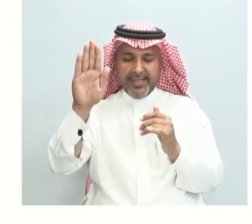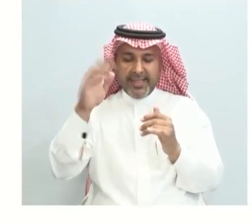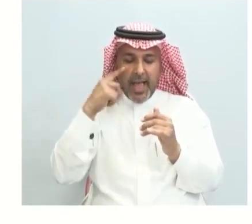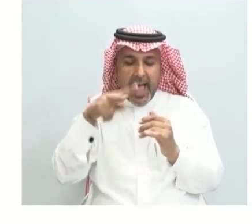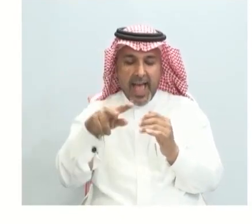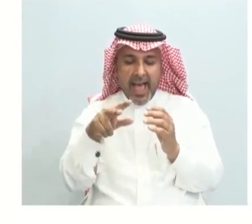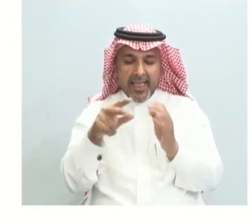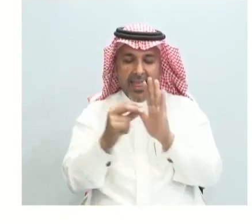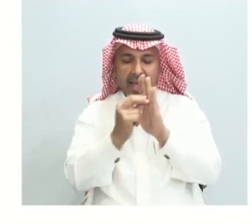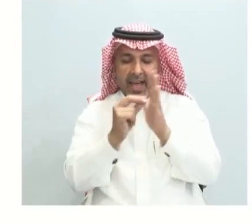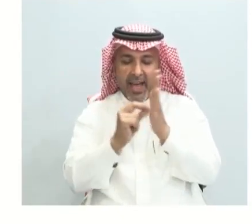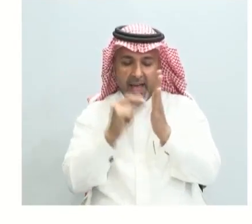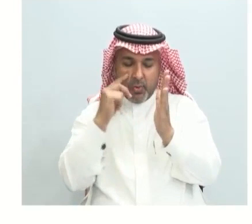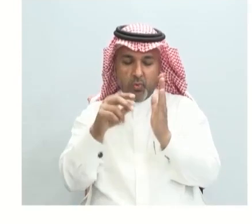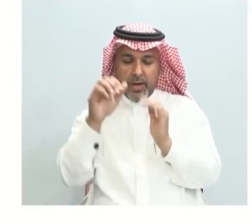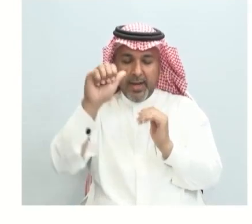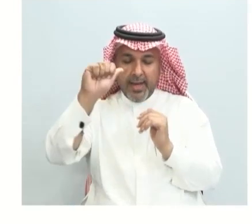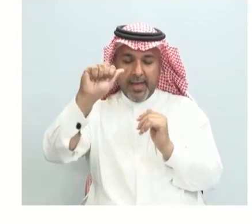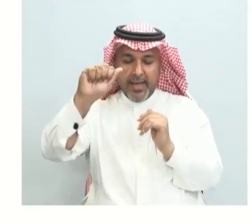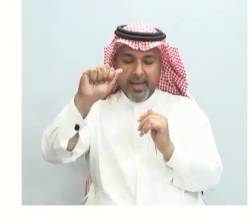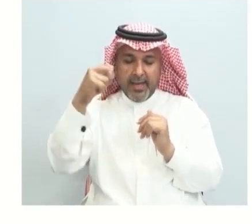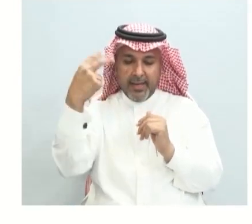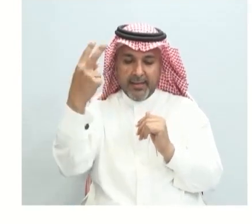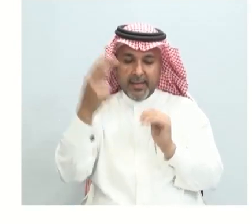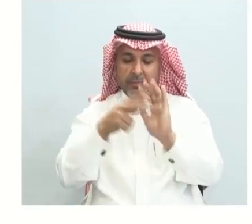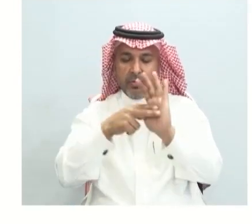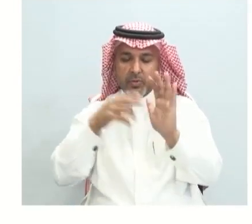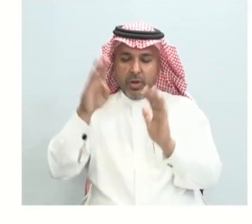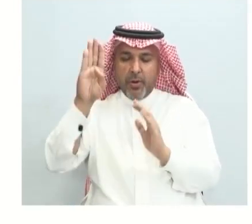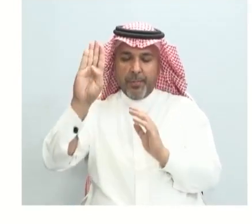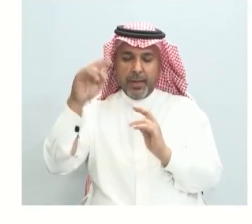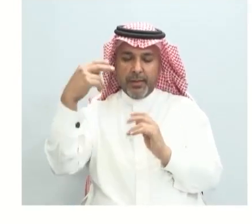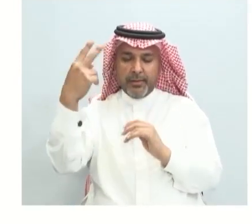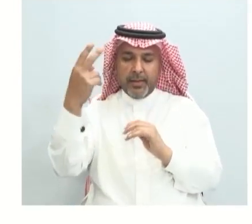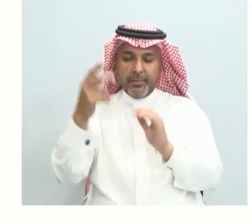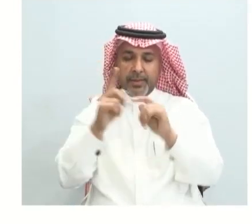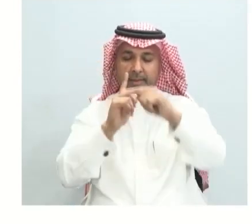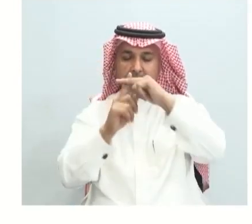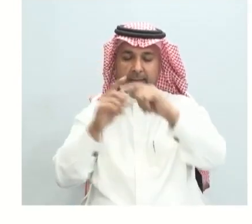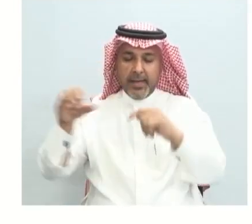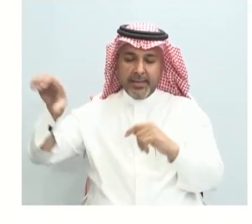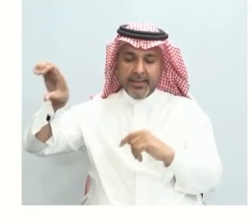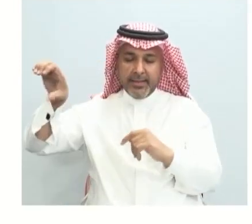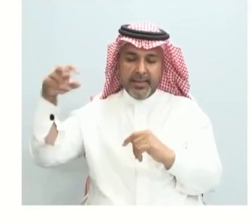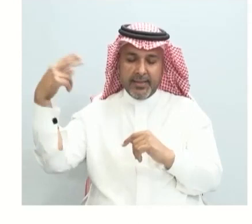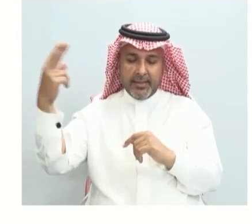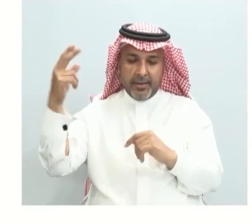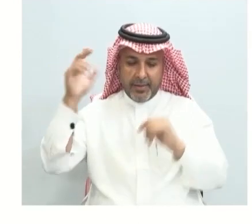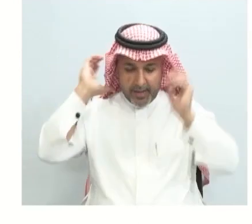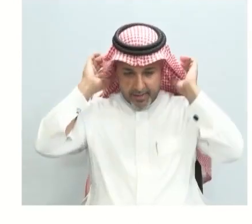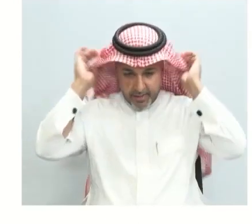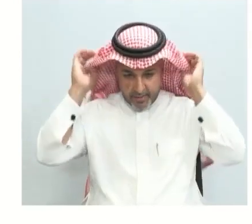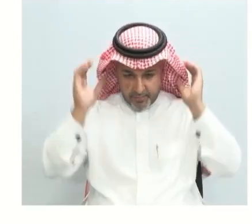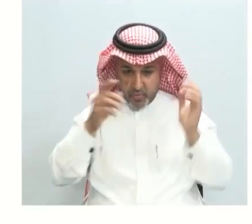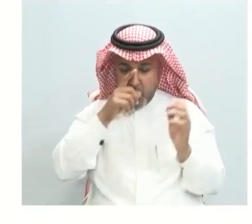اي تساوي 90 درجه اللي هي تكون زاويه قائمه والضلع اللي يقابل الزاويه القائمه طبعا يكون هو الوتر الان